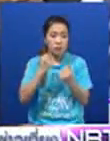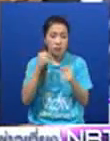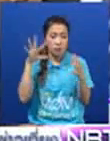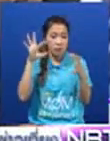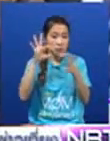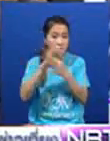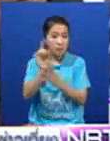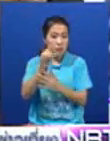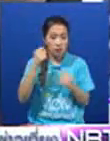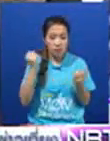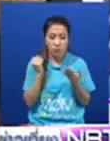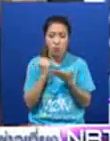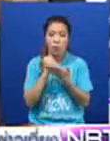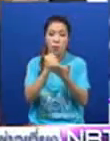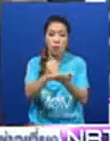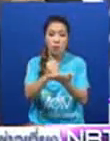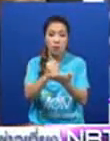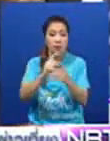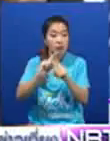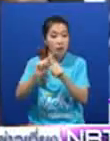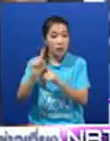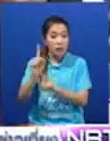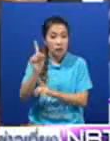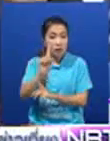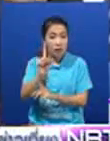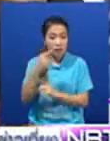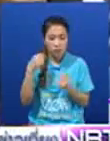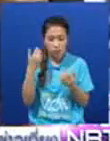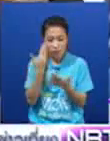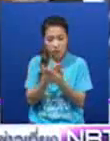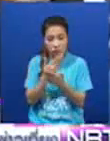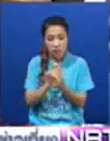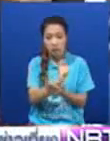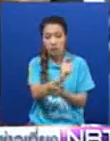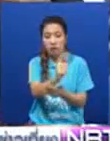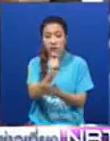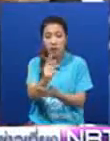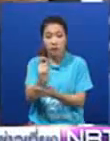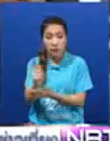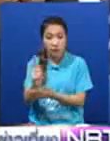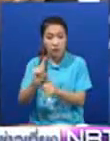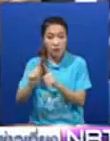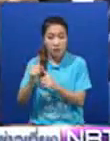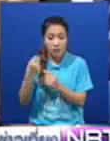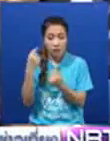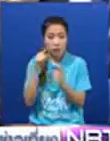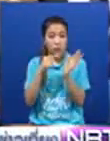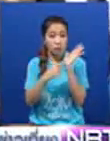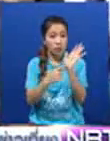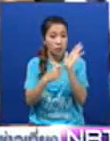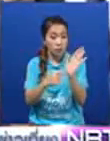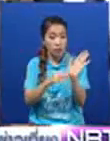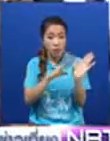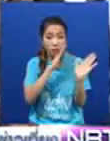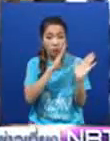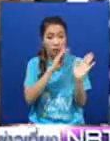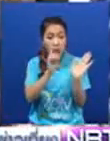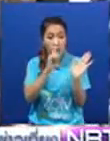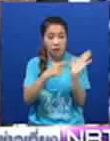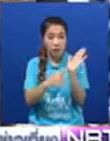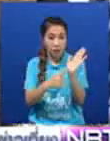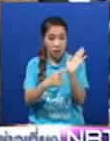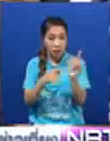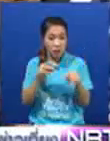ของการบรรเทาเรื่องของค่าใช้จ่ายทั้งหลายนะครับเช่นในกรณีที่ต้องถู